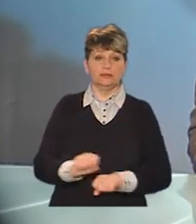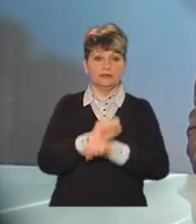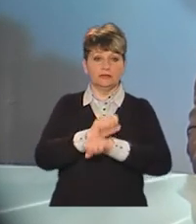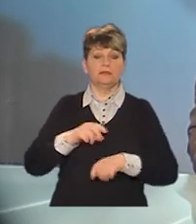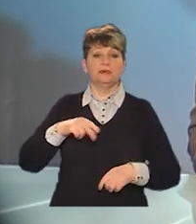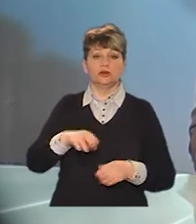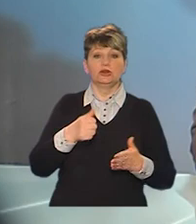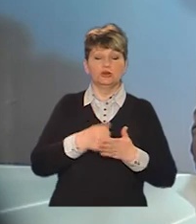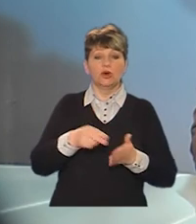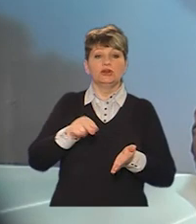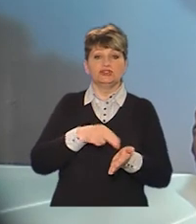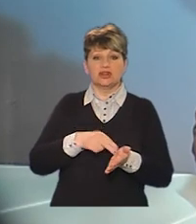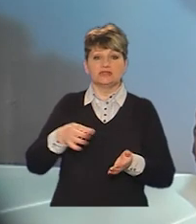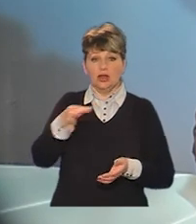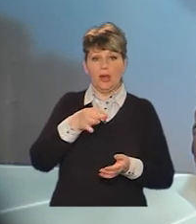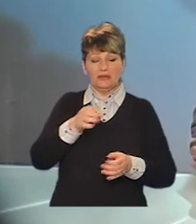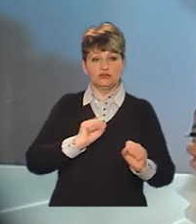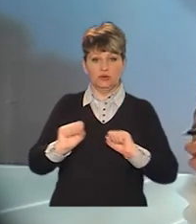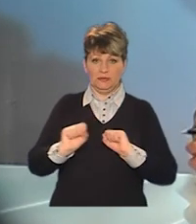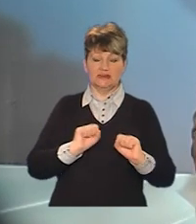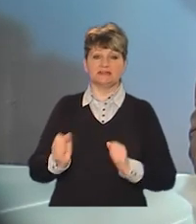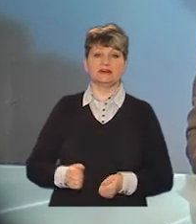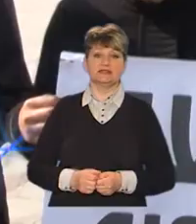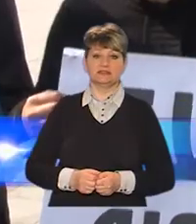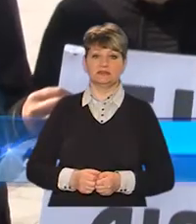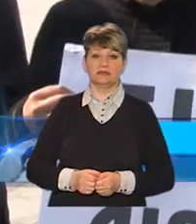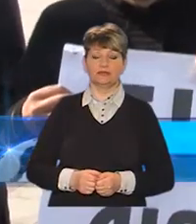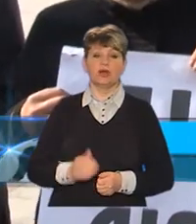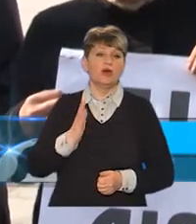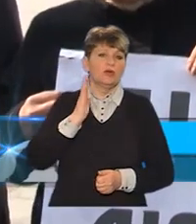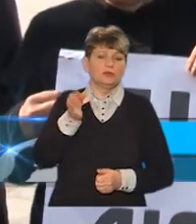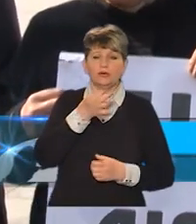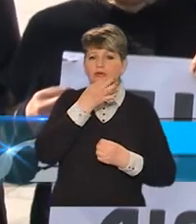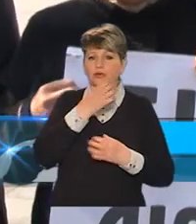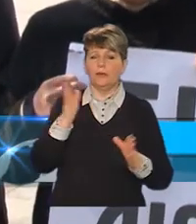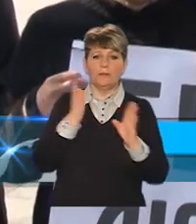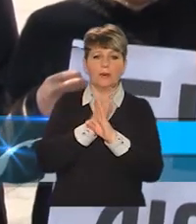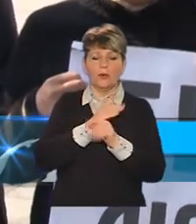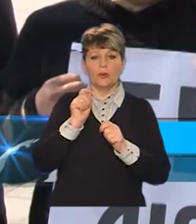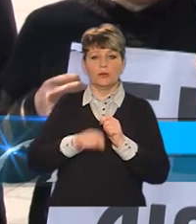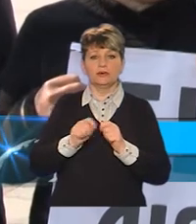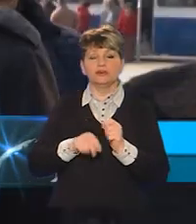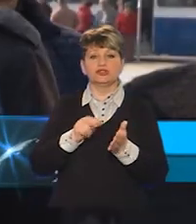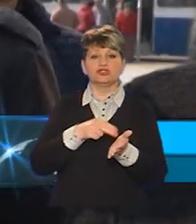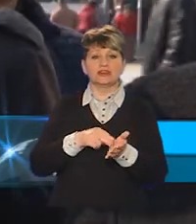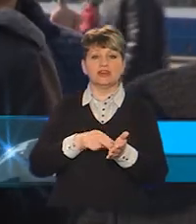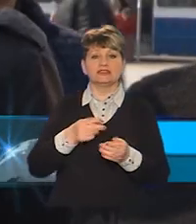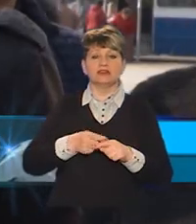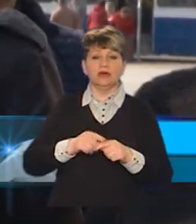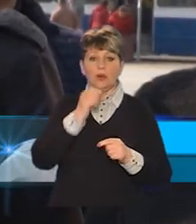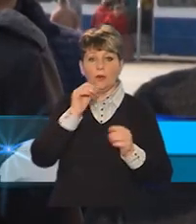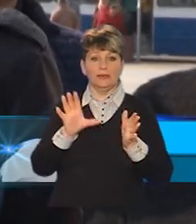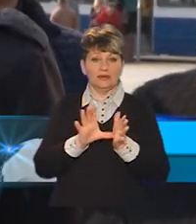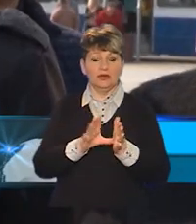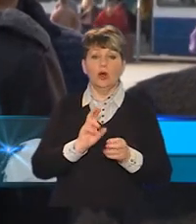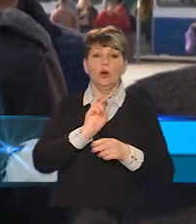страйкарі прийшли до стін Черкаської обласної державної адміністрації. В будь-яку погоду контролер Черкаського міського РЕМу